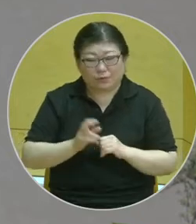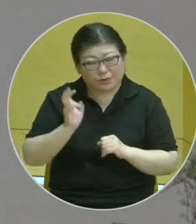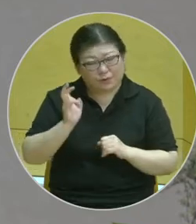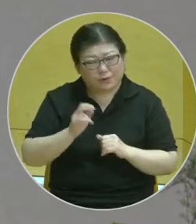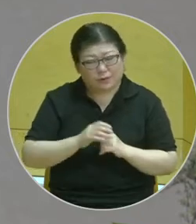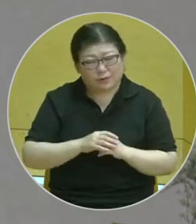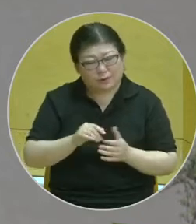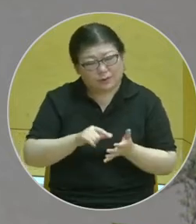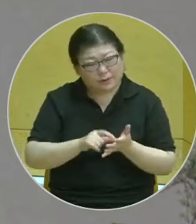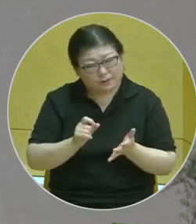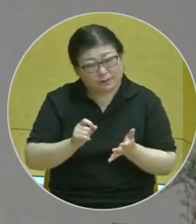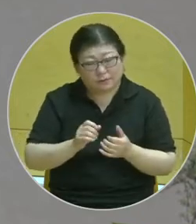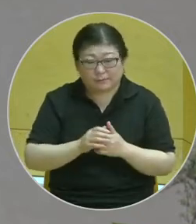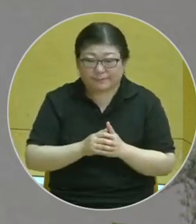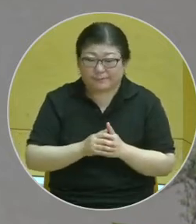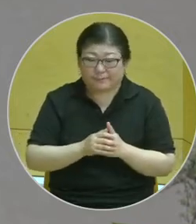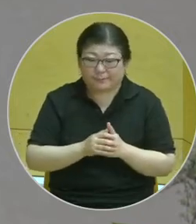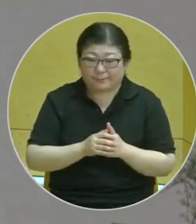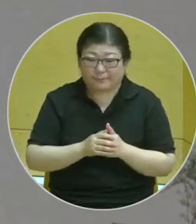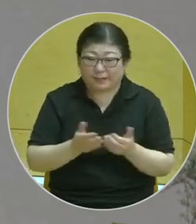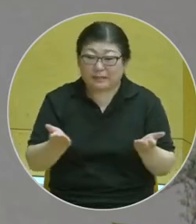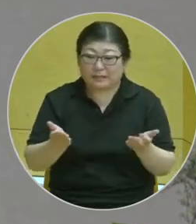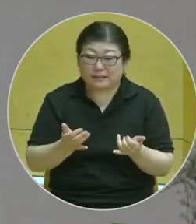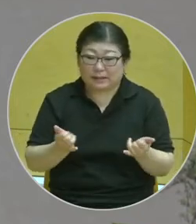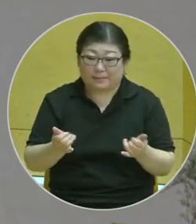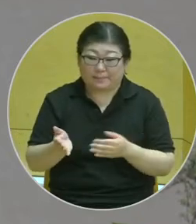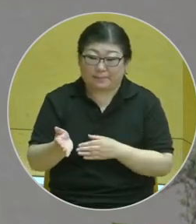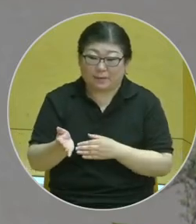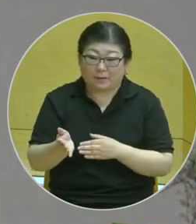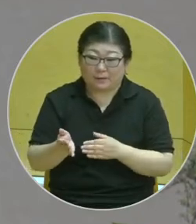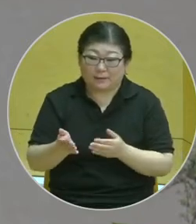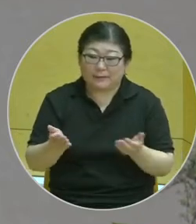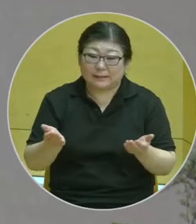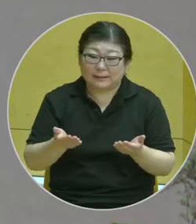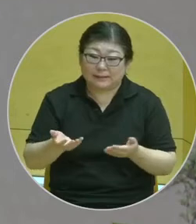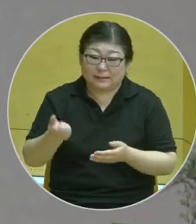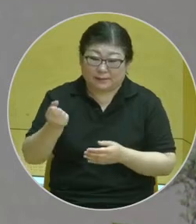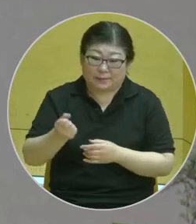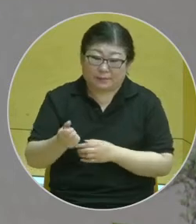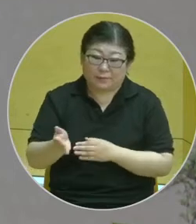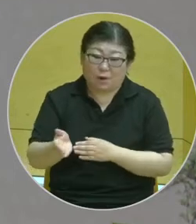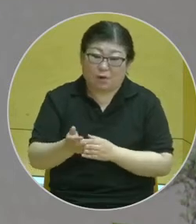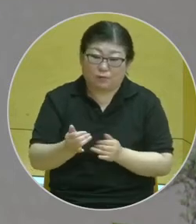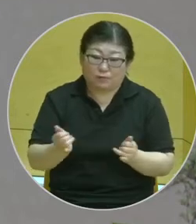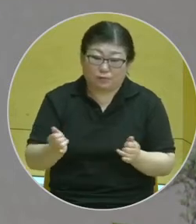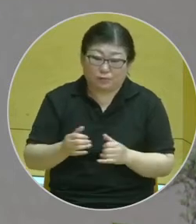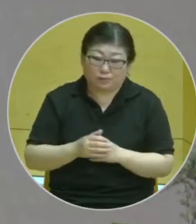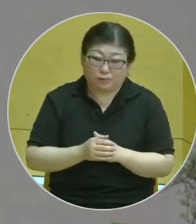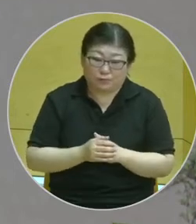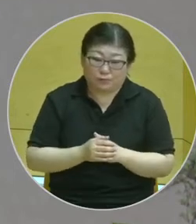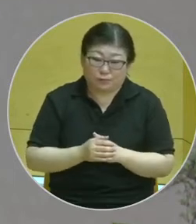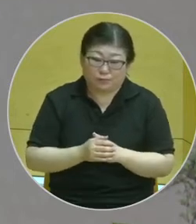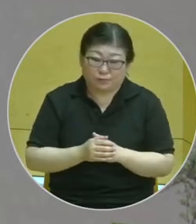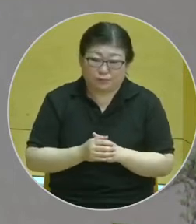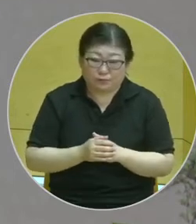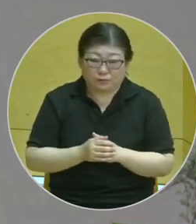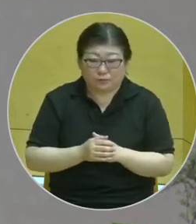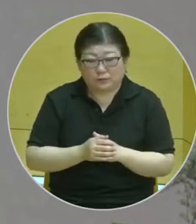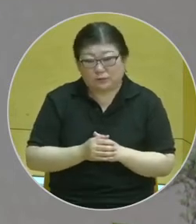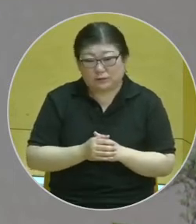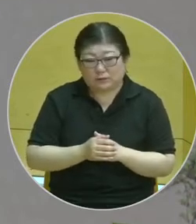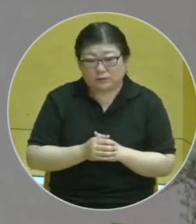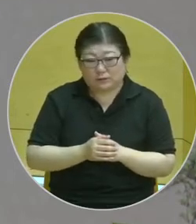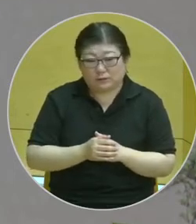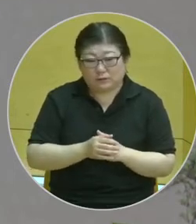어브 고 그리고 2분에 대한 기록은 공간 복음 소인은 이름만 나오고 있지만 요한 복음에는 세